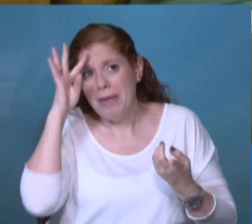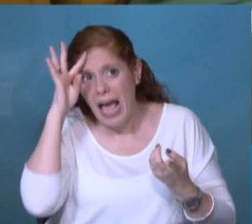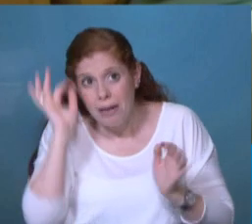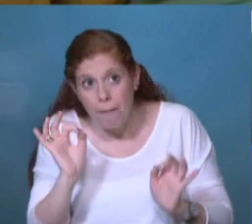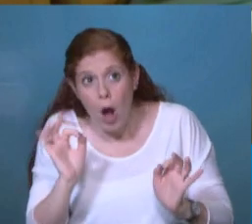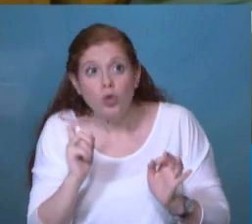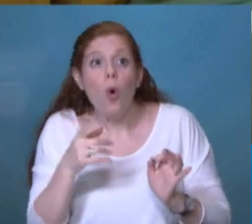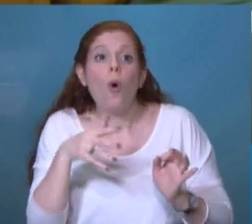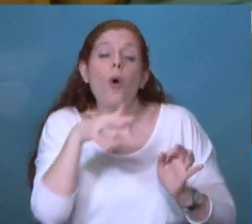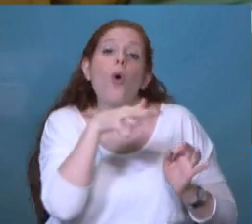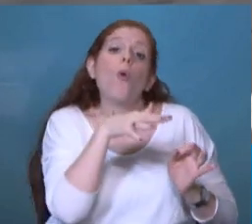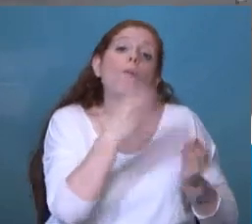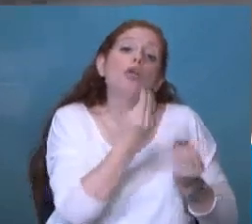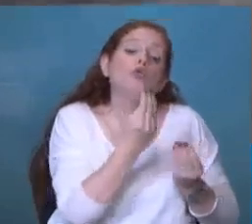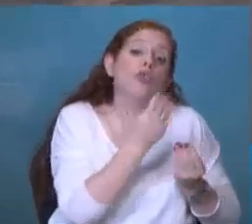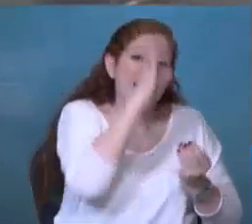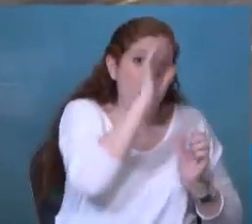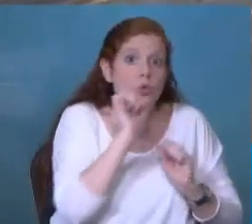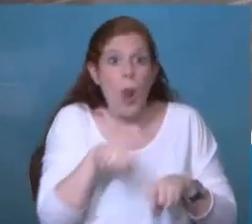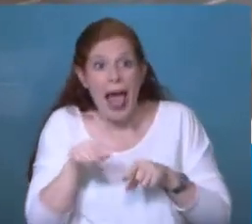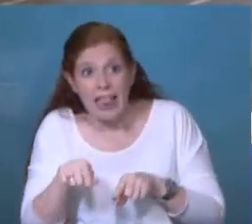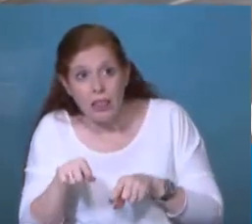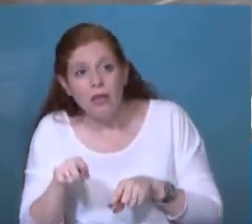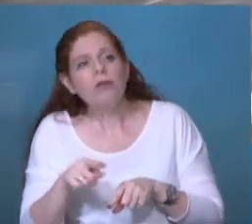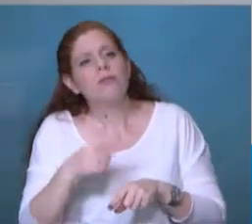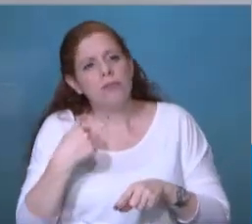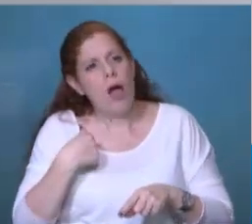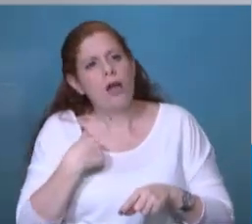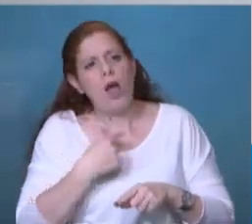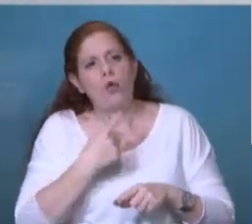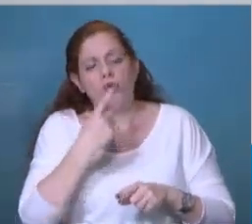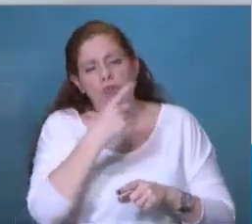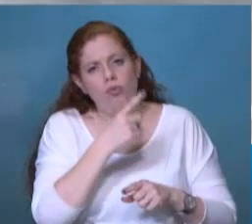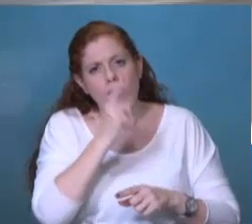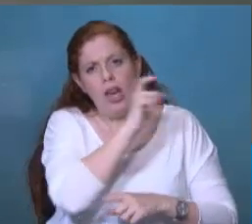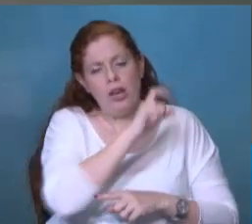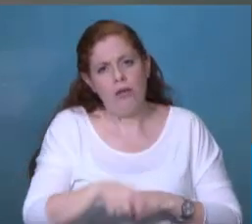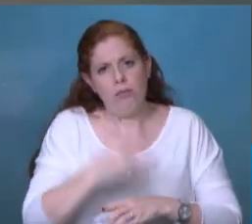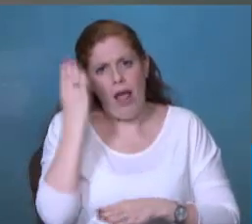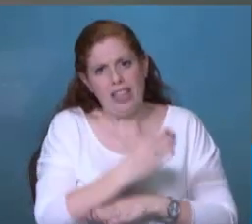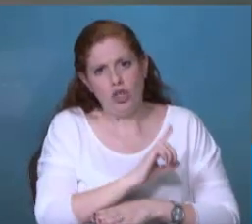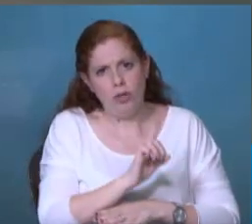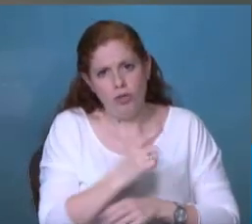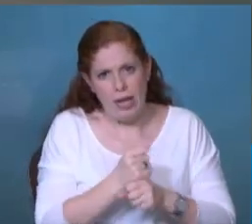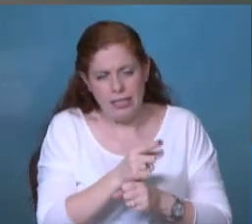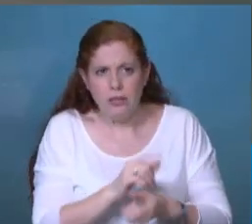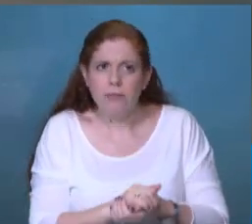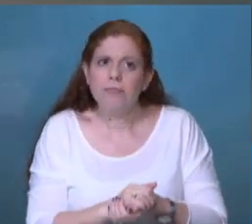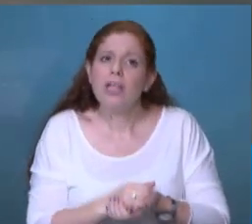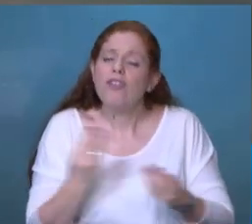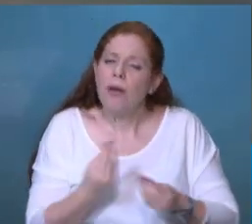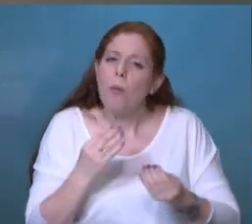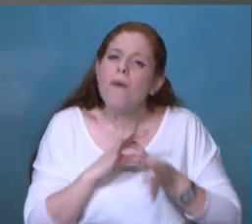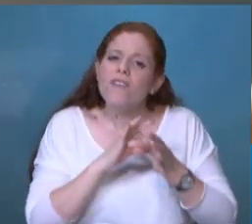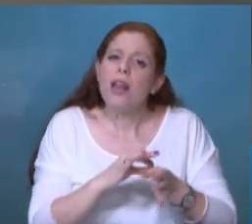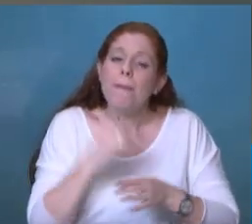an entity that is controlled by the Iranians, we will hold the responsible party accountable. הדברים הללו מובילים לאיום נגדי מטהרן, מפקד זרוע